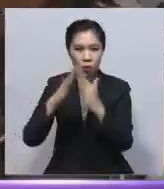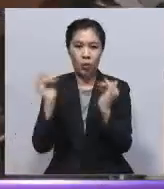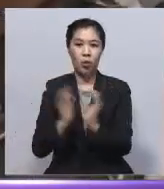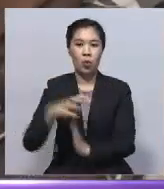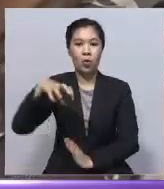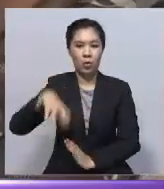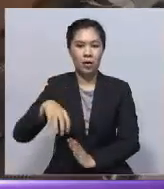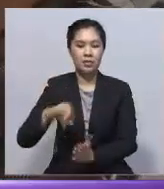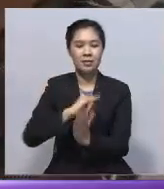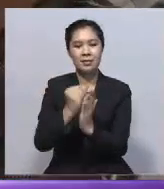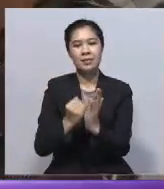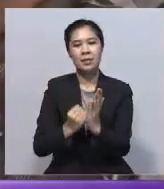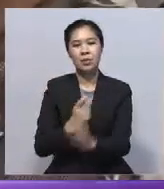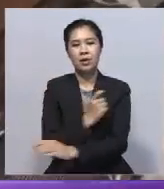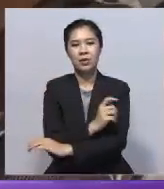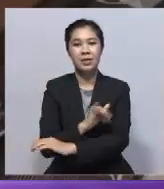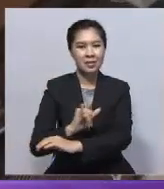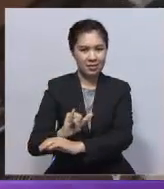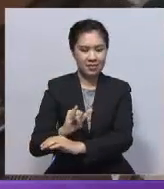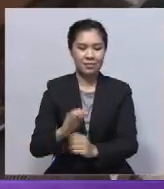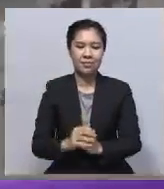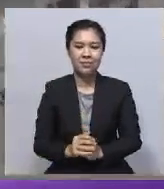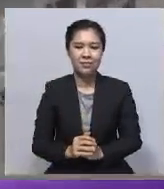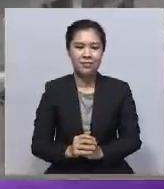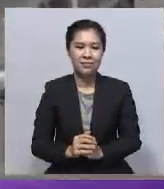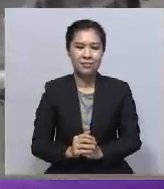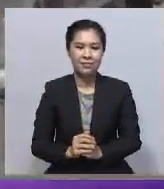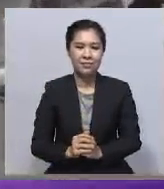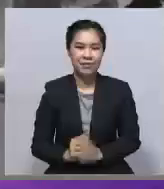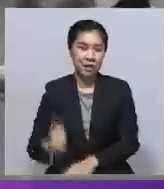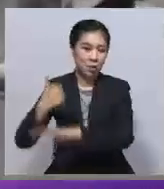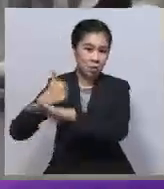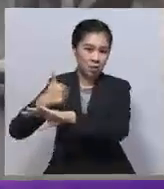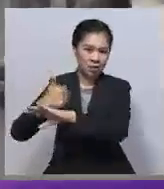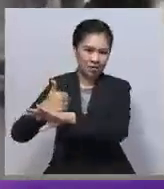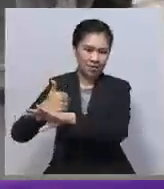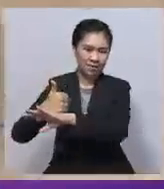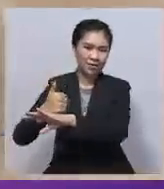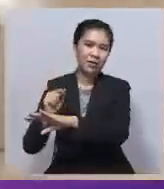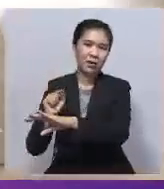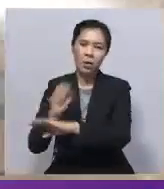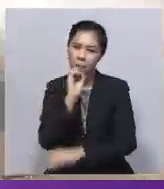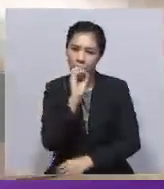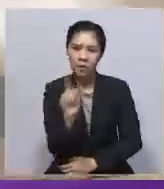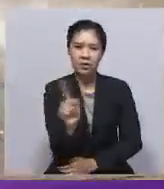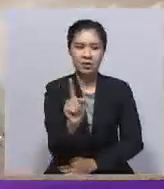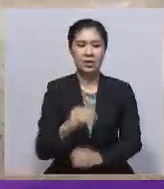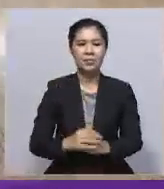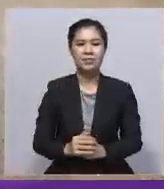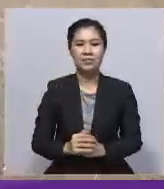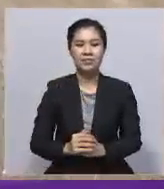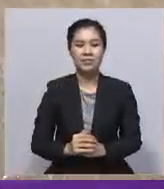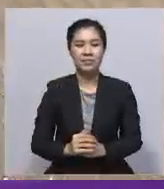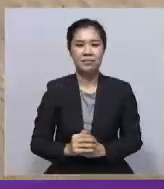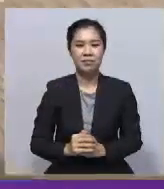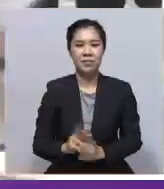ลหัวเวียงอำเภอเสนาจังหวัดพระนครศรีอยุธยาโดยอธิบดีกรมอุทยานแห่งชาติสัตว์ป่าและพันธุ์พืชกล่าวว่าพลเอกสุรศักดิ์กัญจน